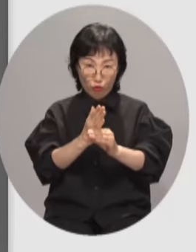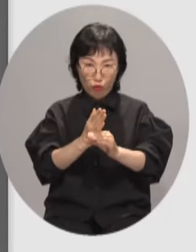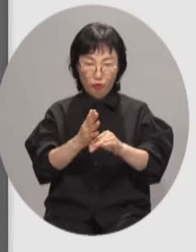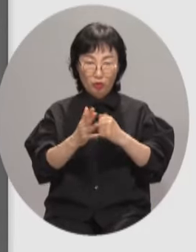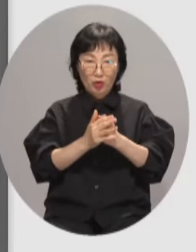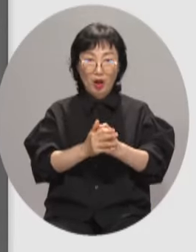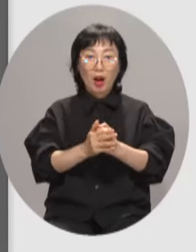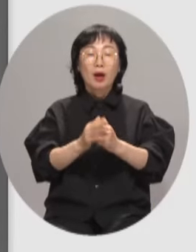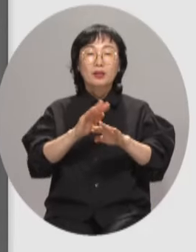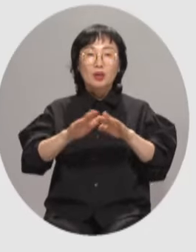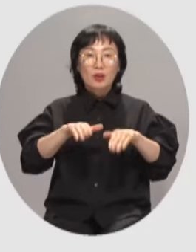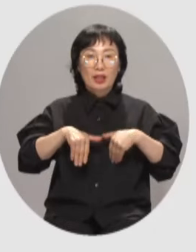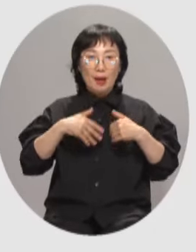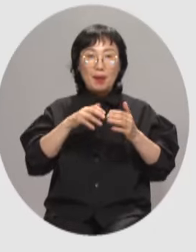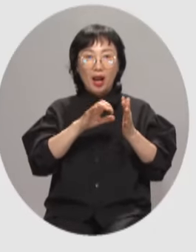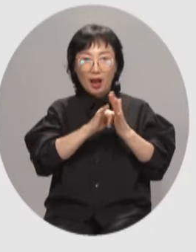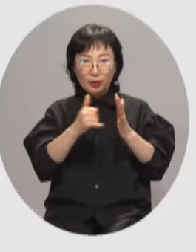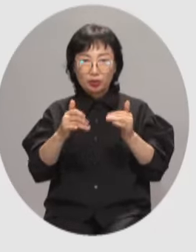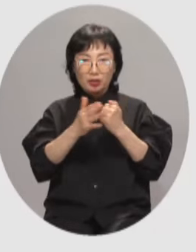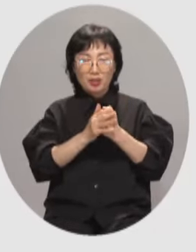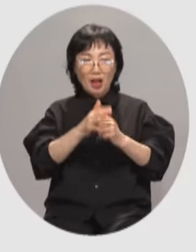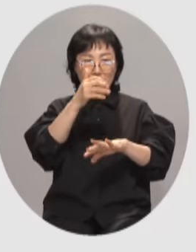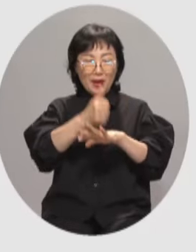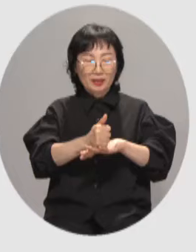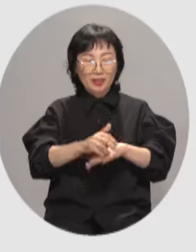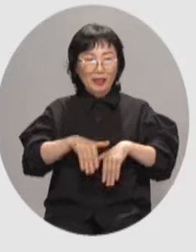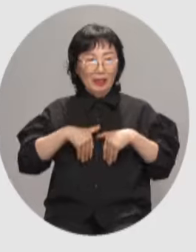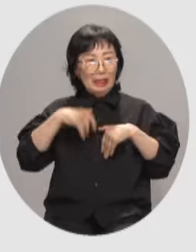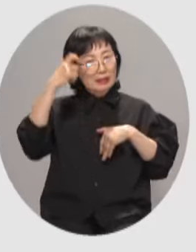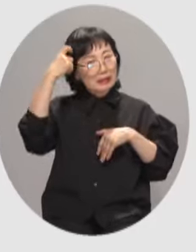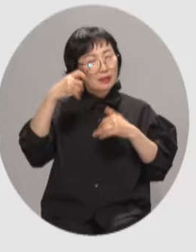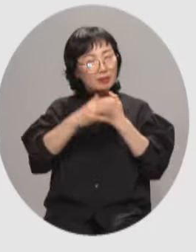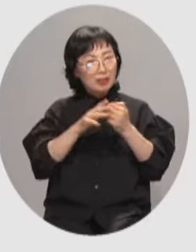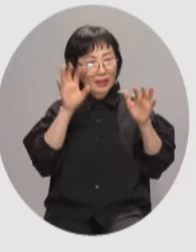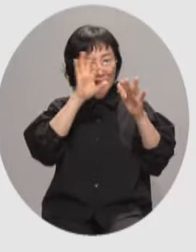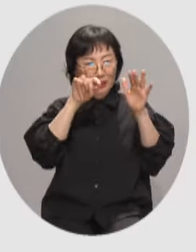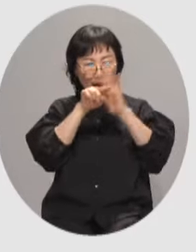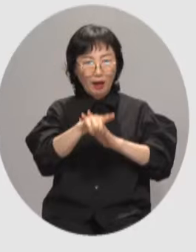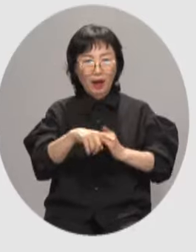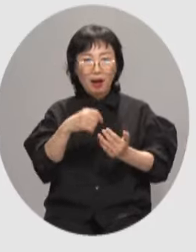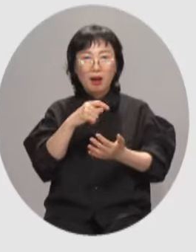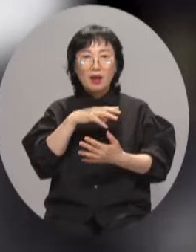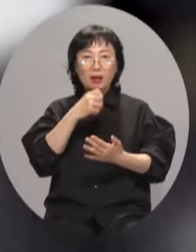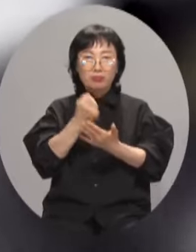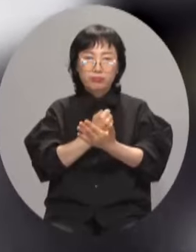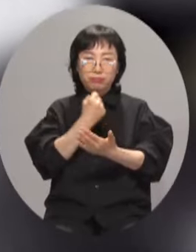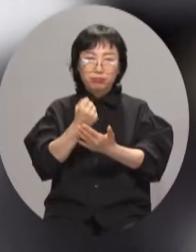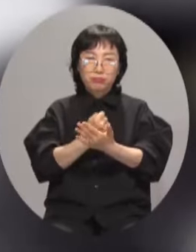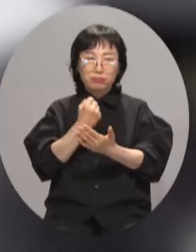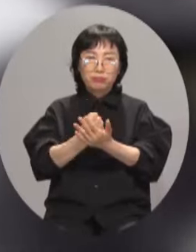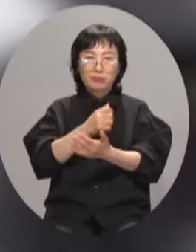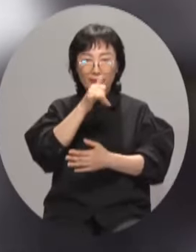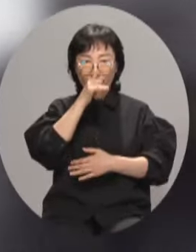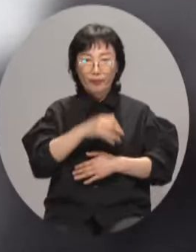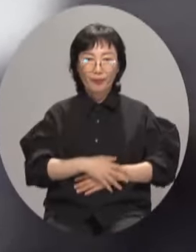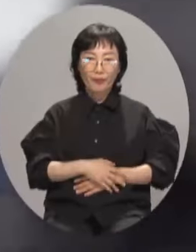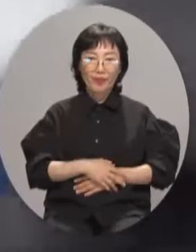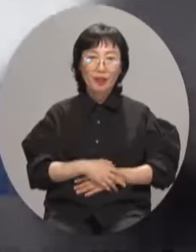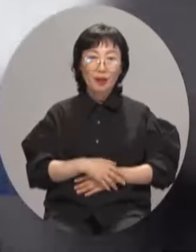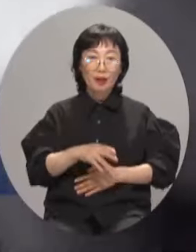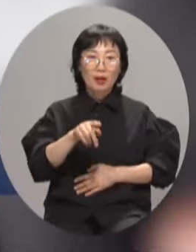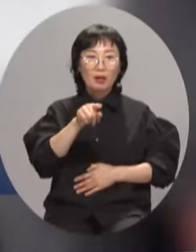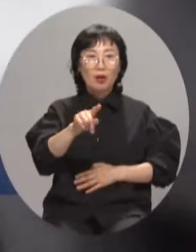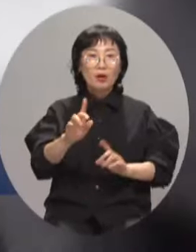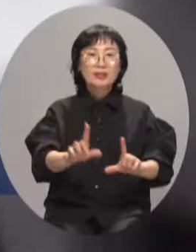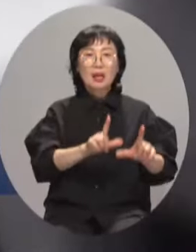아들의 마지막 체온이 남아있었을 공장을 방문한 뒤 비통함을 삼켰습니다. 너의 삶이 이렇게